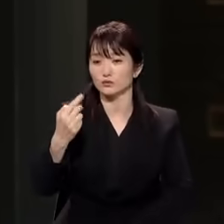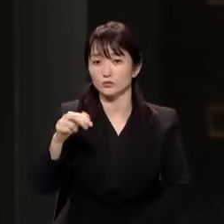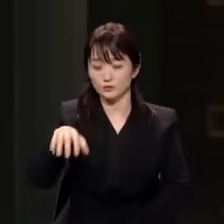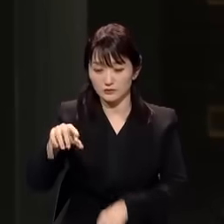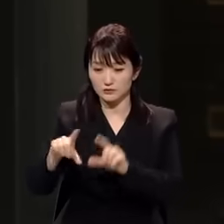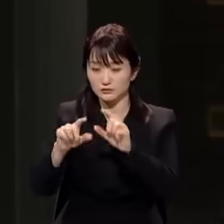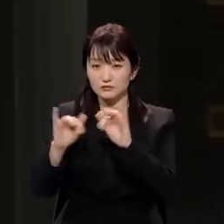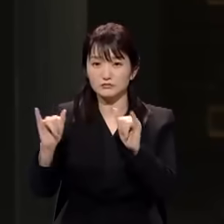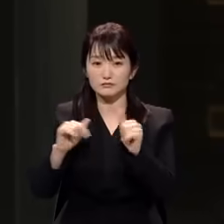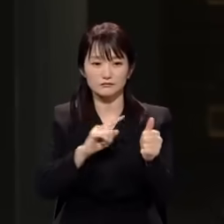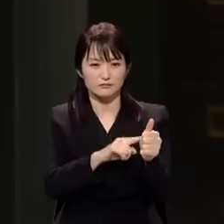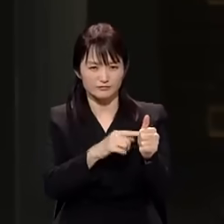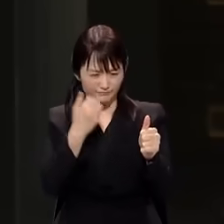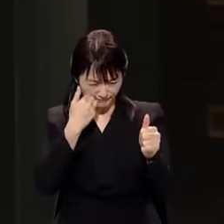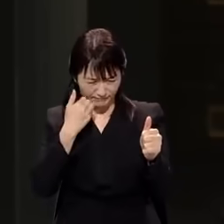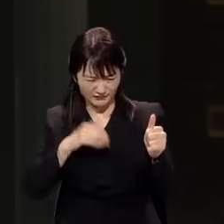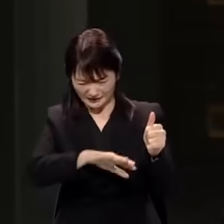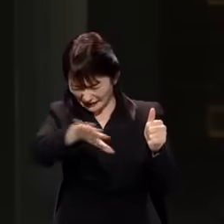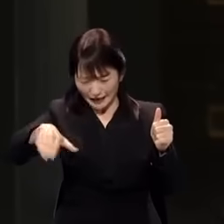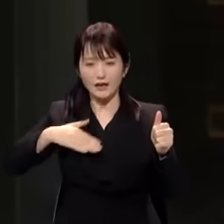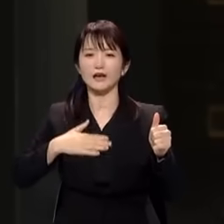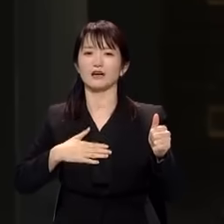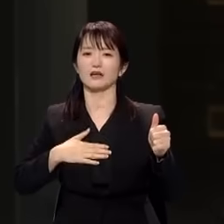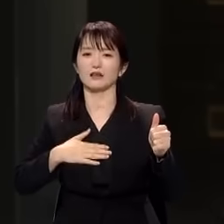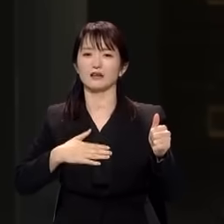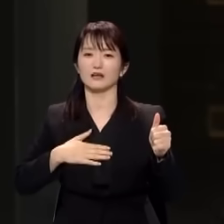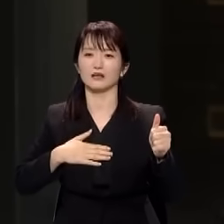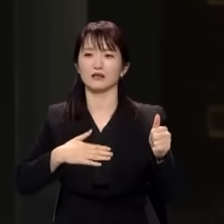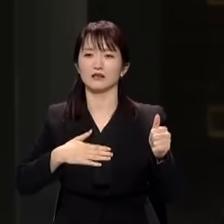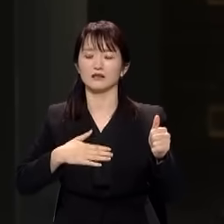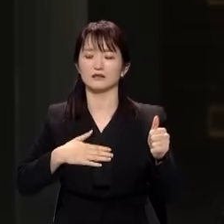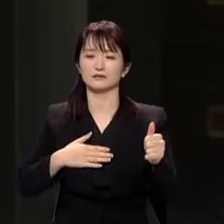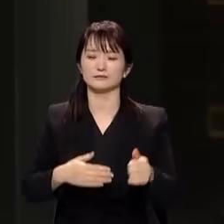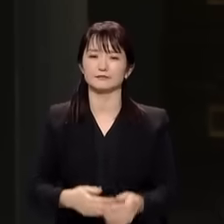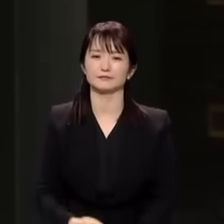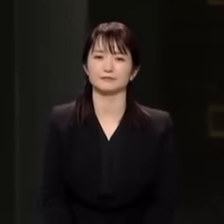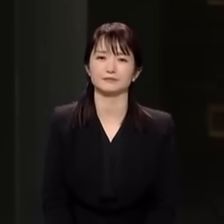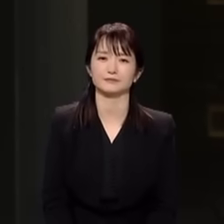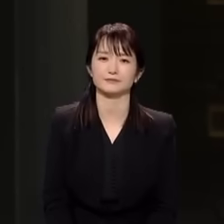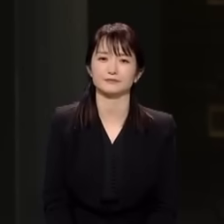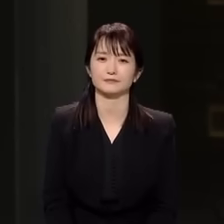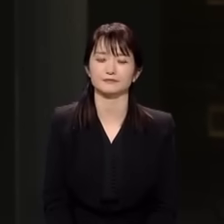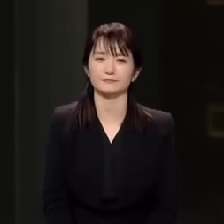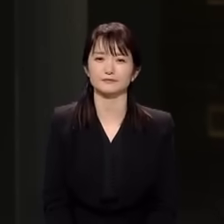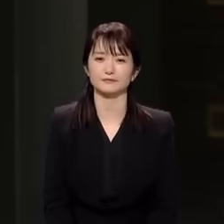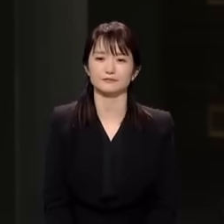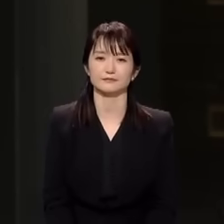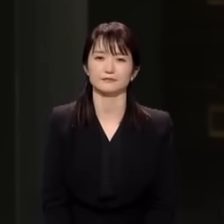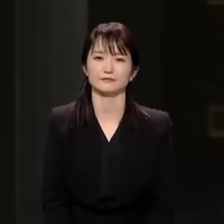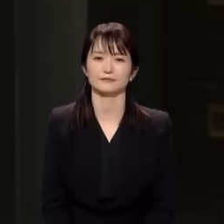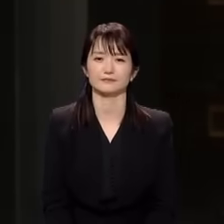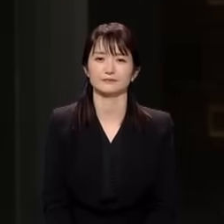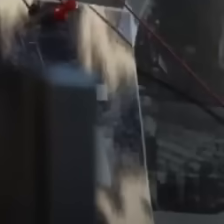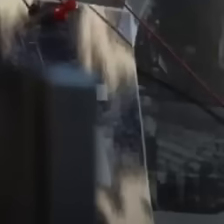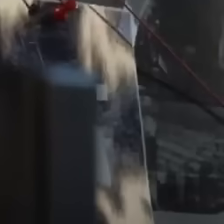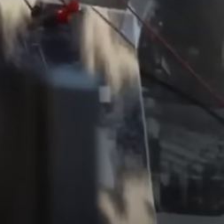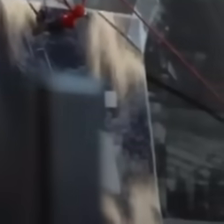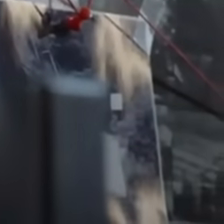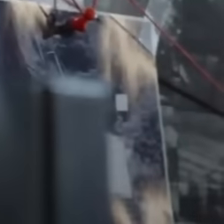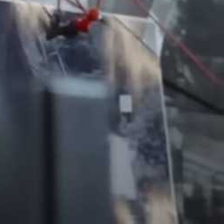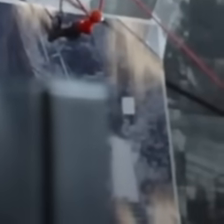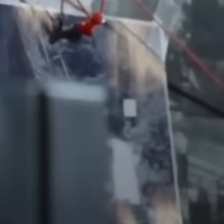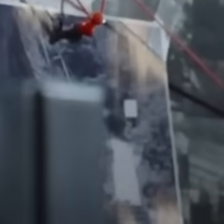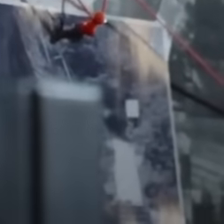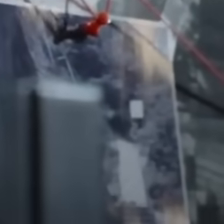사시는 분들은 얘 누군지 다 아십니다. 이렇게 정리하고요. 세 번째 사건 이어갑니다.